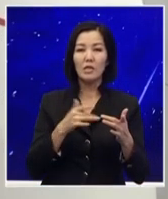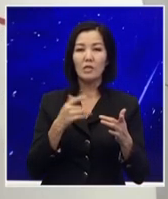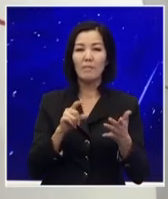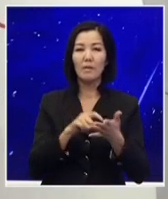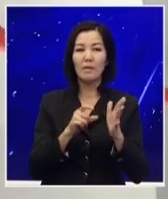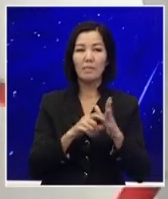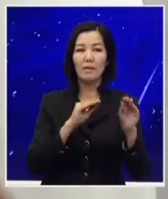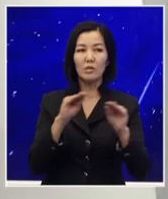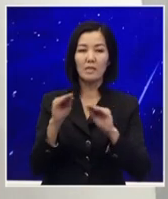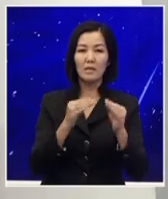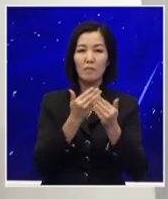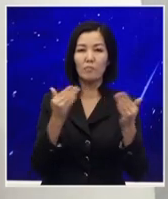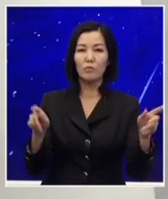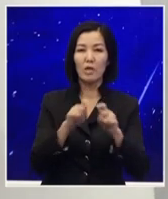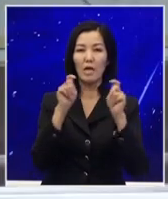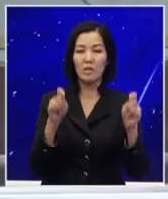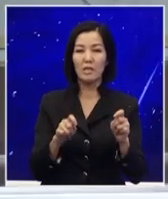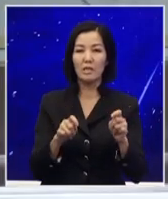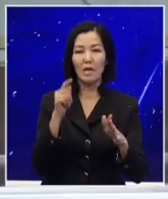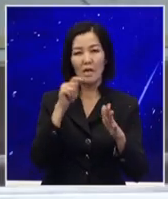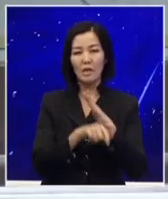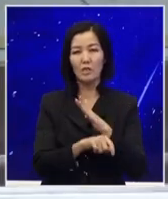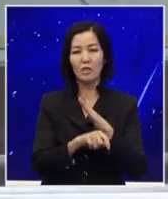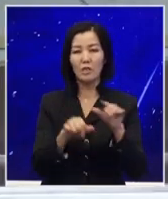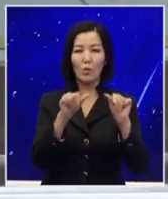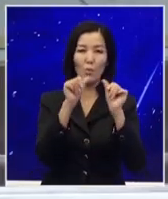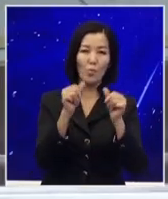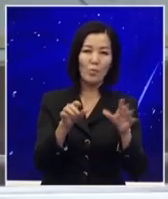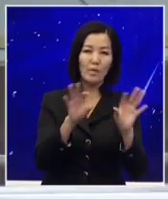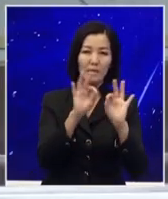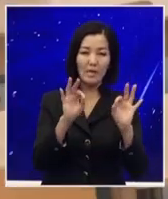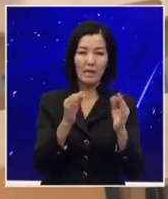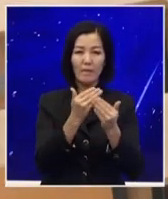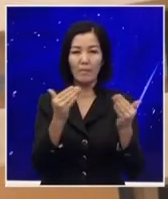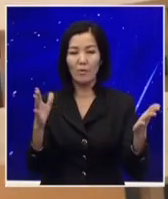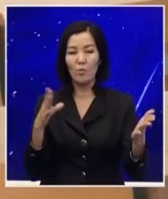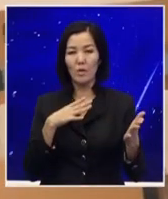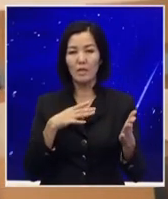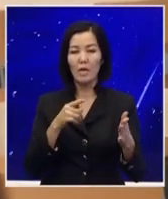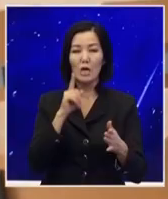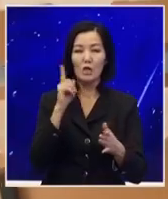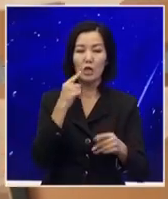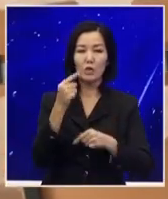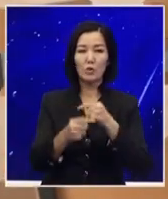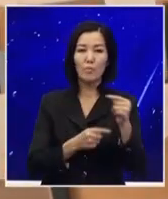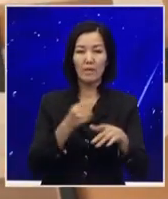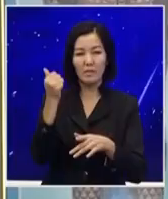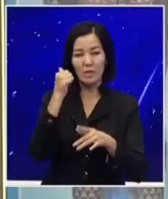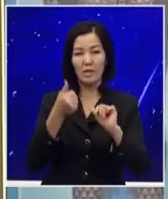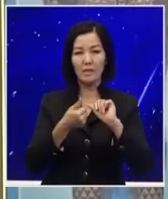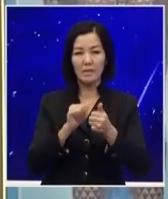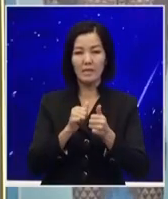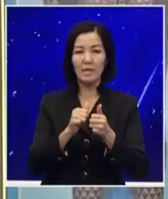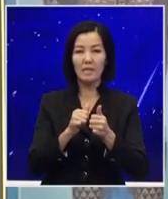кабинет жасақталып, жеке музей ашылды. Музейдің іші өнегесі биік қазақ қызының бүкіл еңбек жолы жас ұрпақтың санасында жаңғырып тұратындай